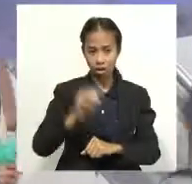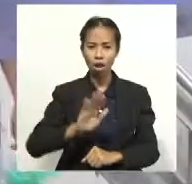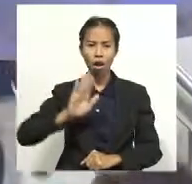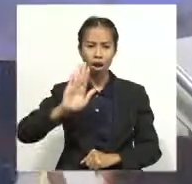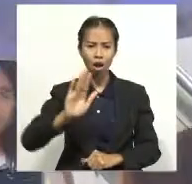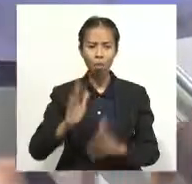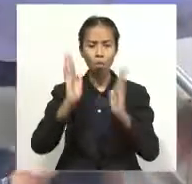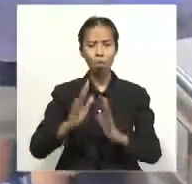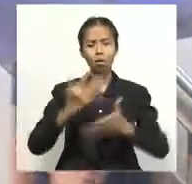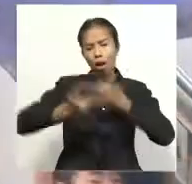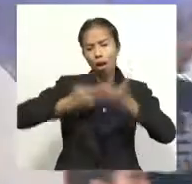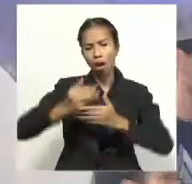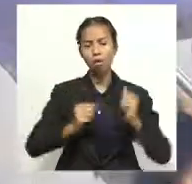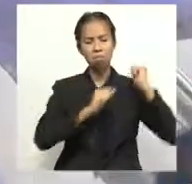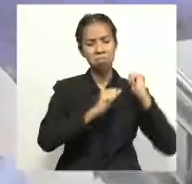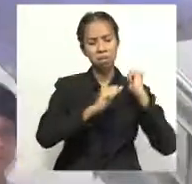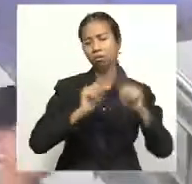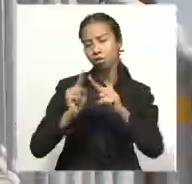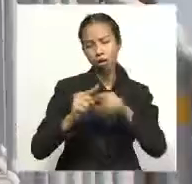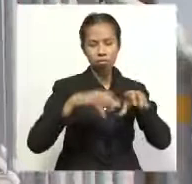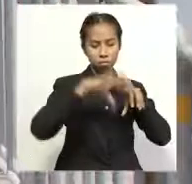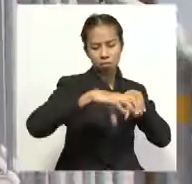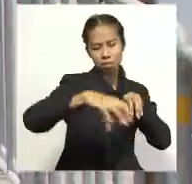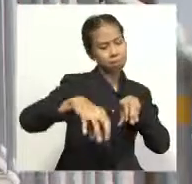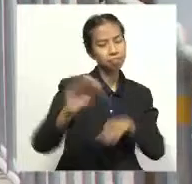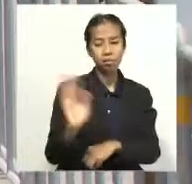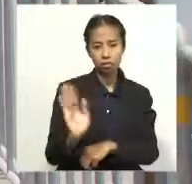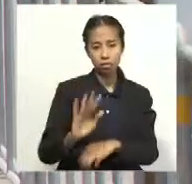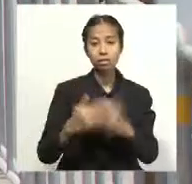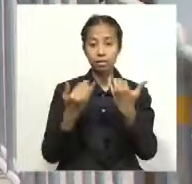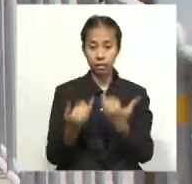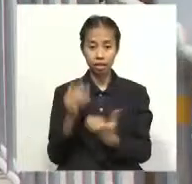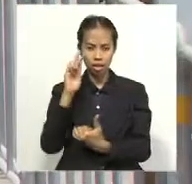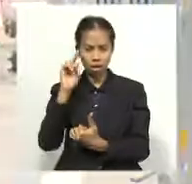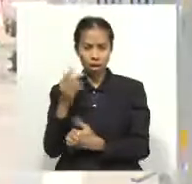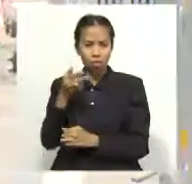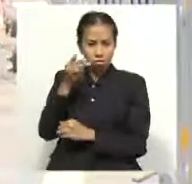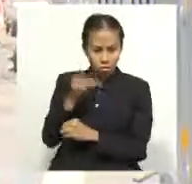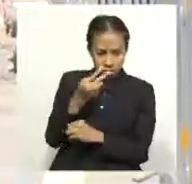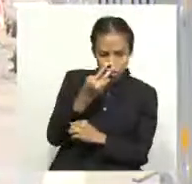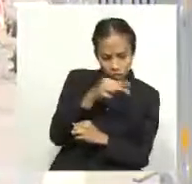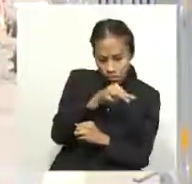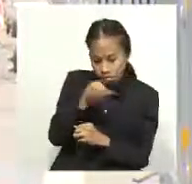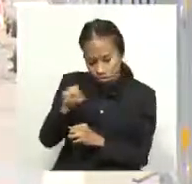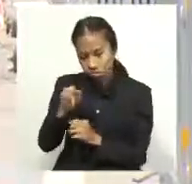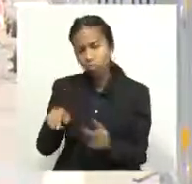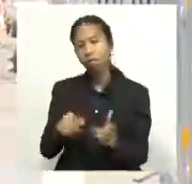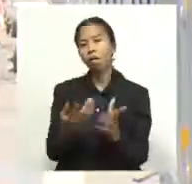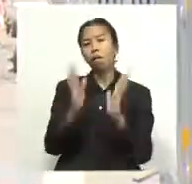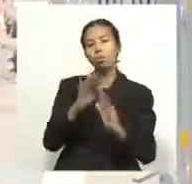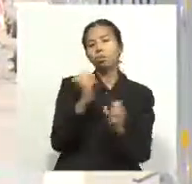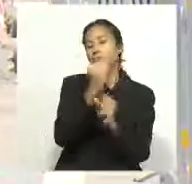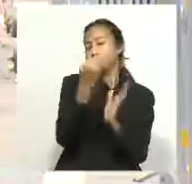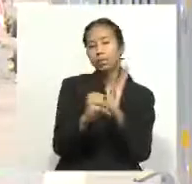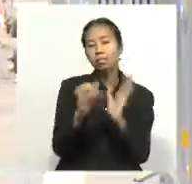าหาบเร่แผงลอยนั้นมาตั้งร้านค้าเด็ดขาดนะคะทีมข่าว NBT ค่ะก็ไปสังเกตการไม่พบการฝ่าฝืนของผู้